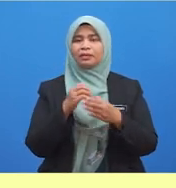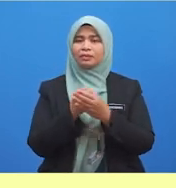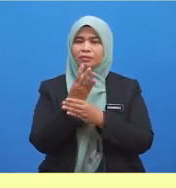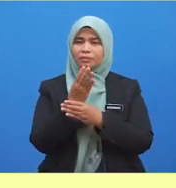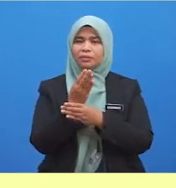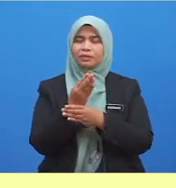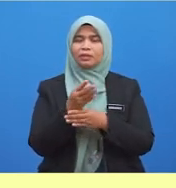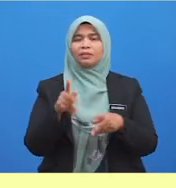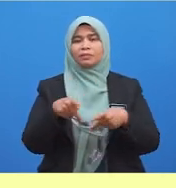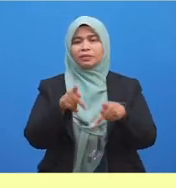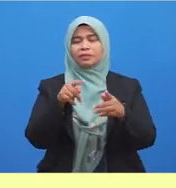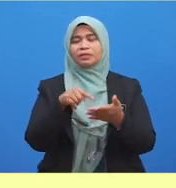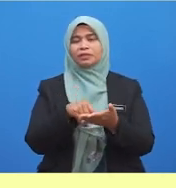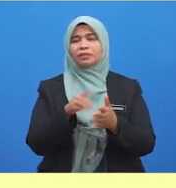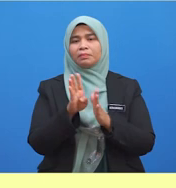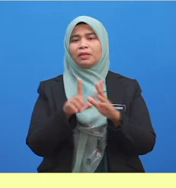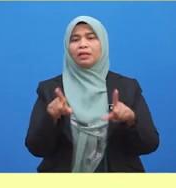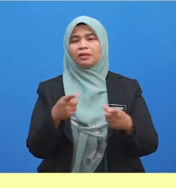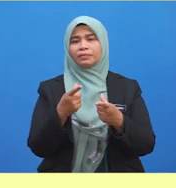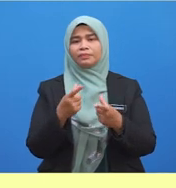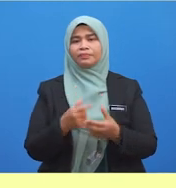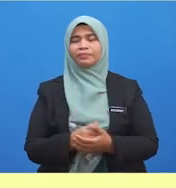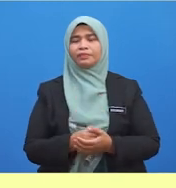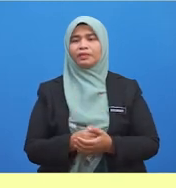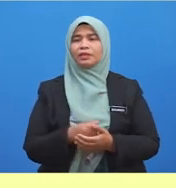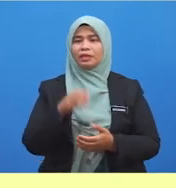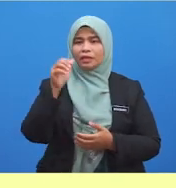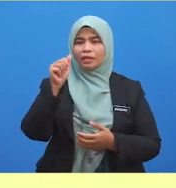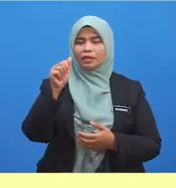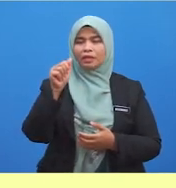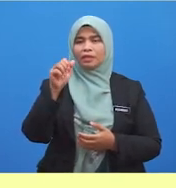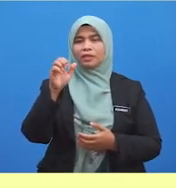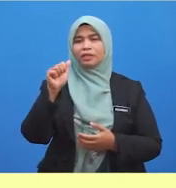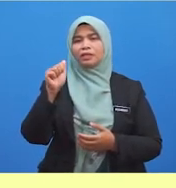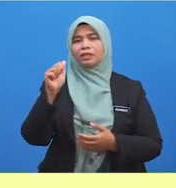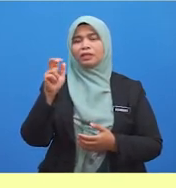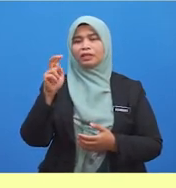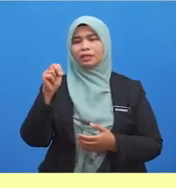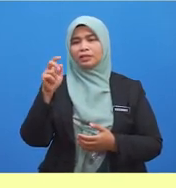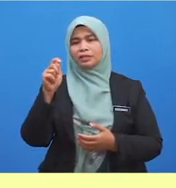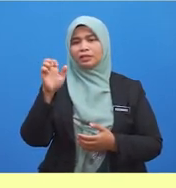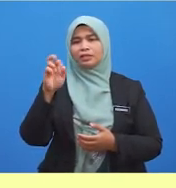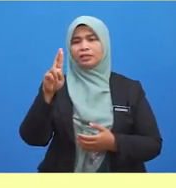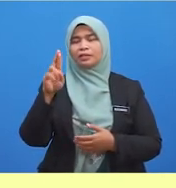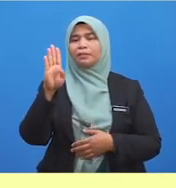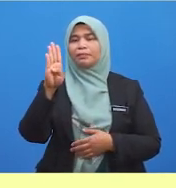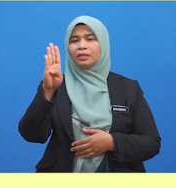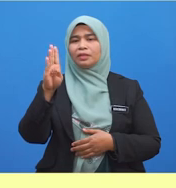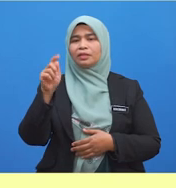berlaku? A. Enter, B. Tunasisi,